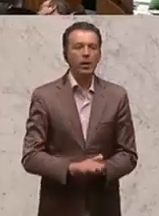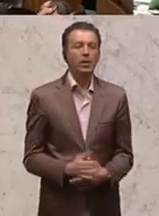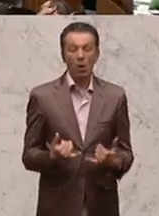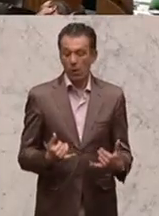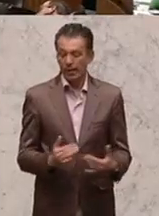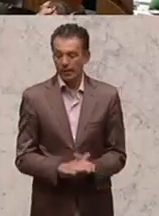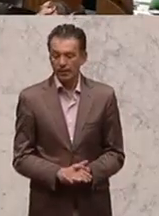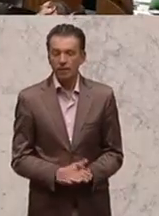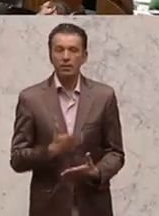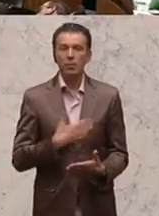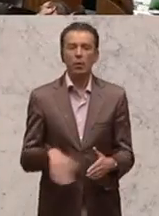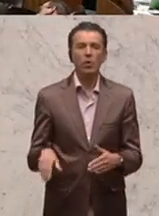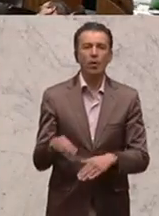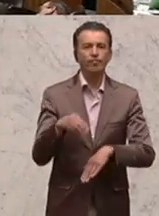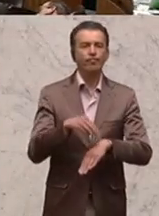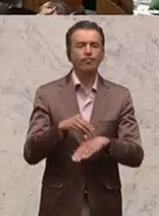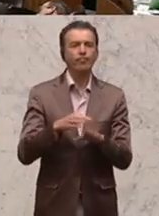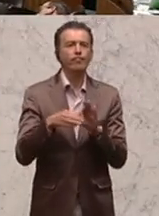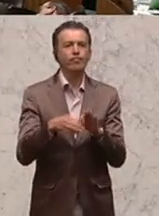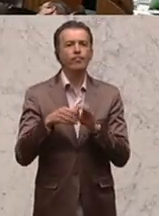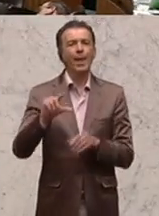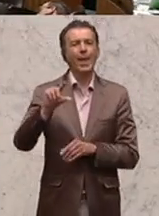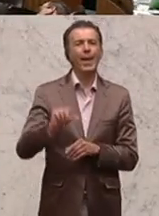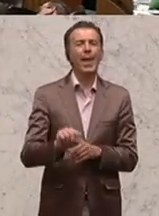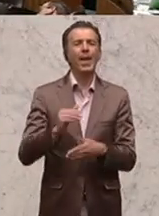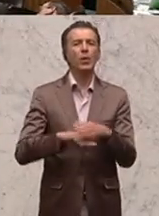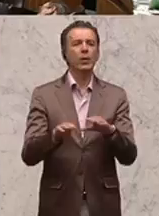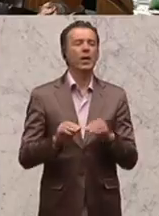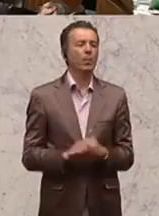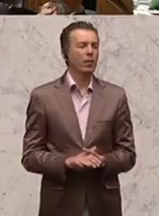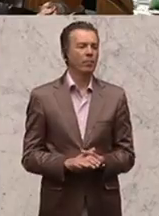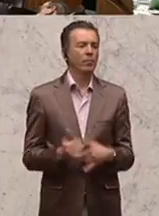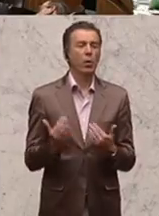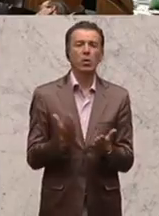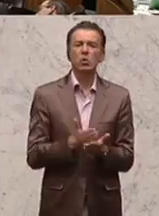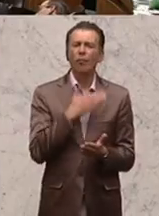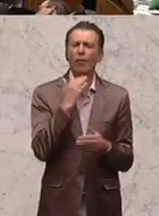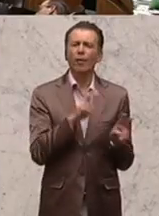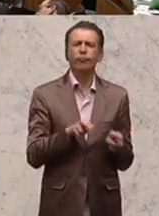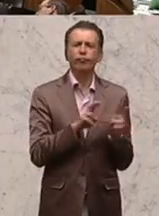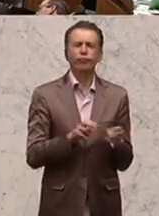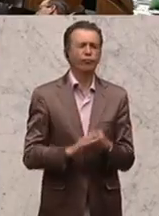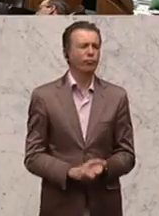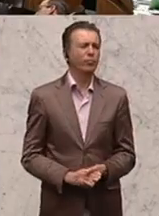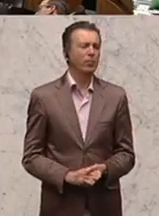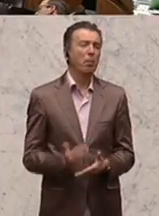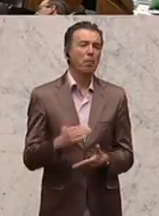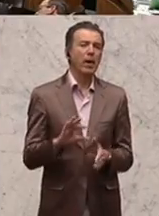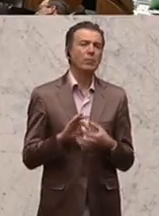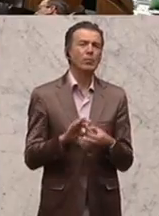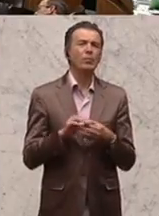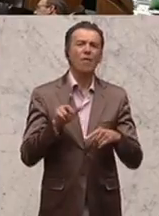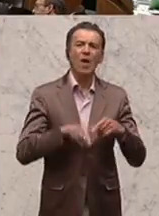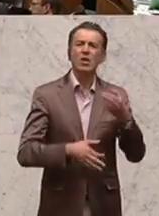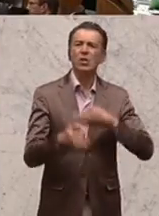Werner Kreuz, ÖVP, ist schon am Wort. Thema Kleinunternehmer melden, denn die wurden heute schon sehr viel zitiert, meistens mit